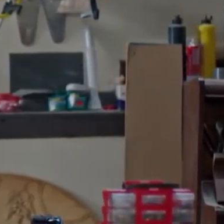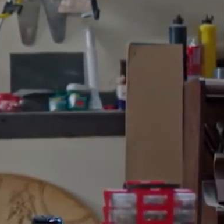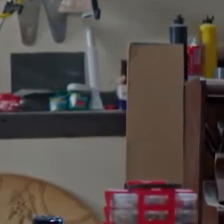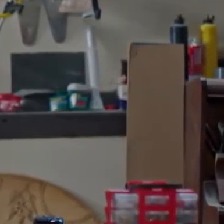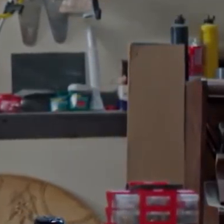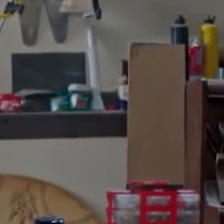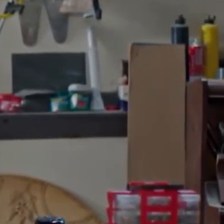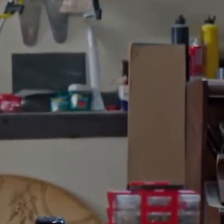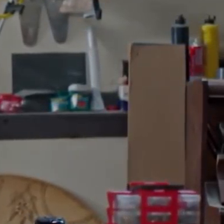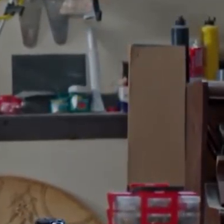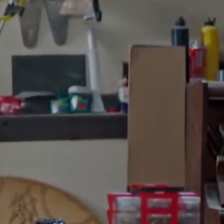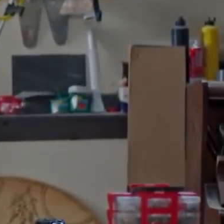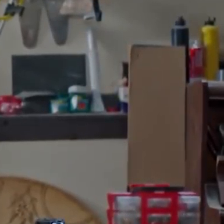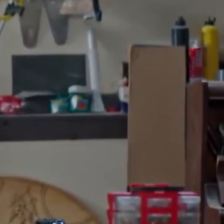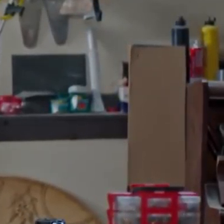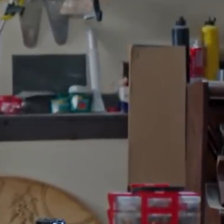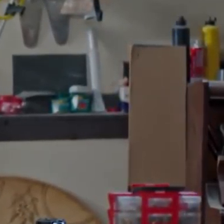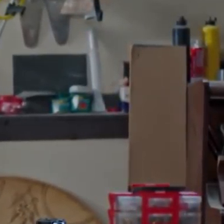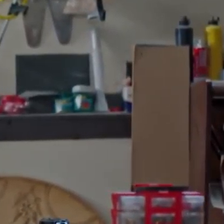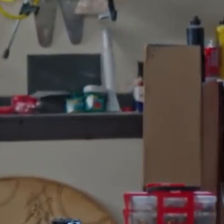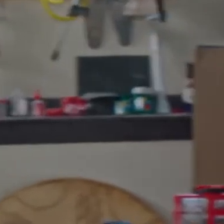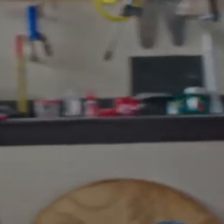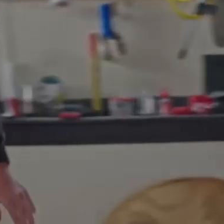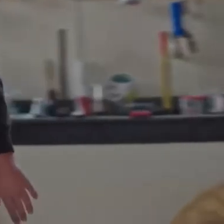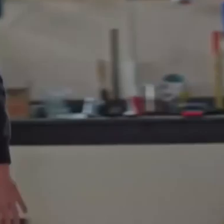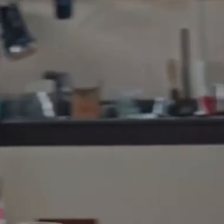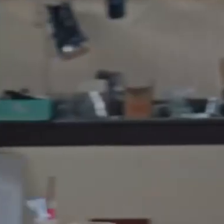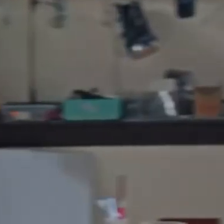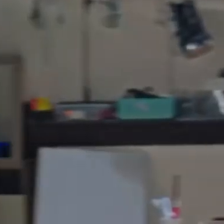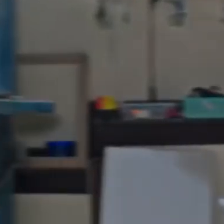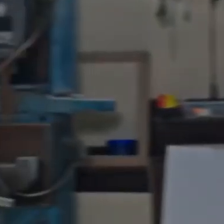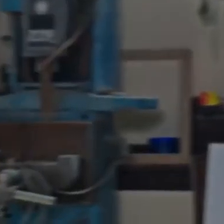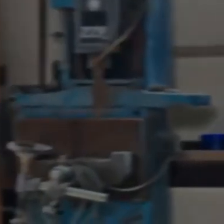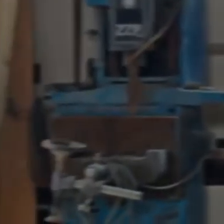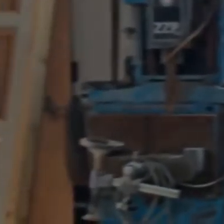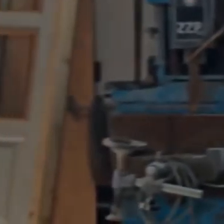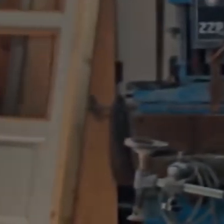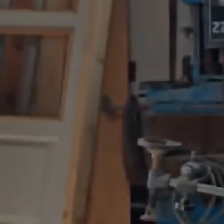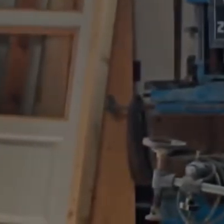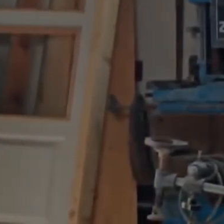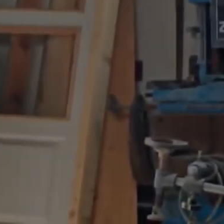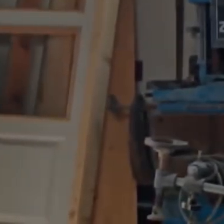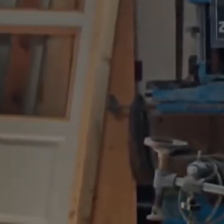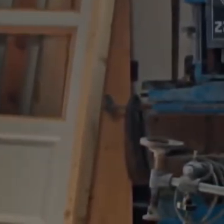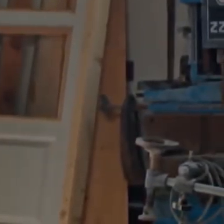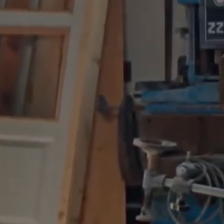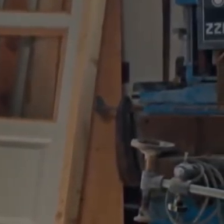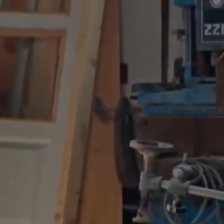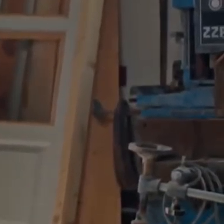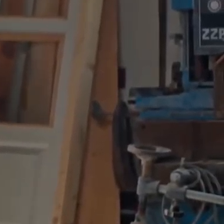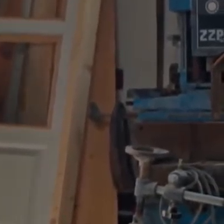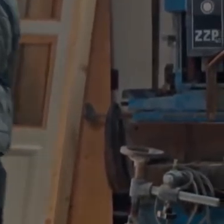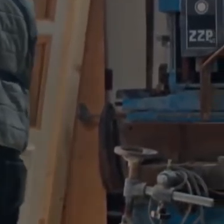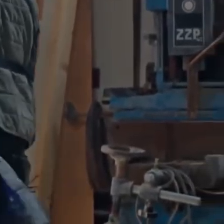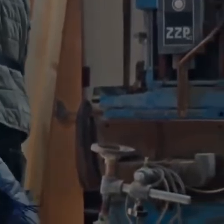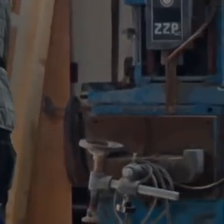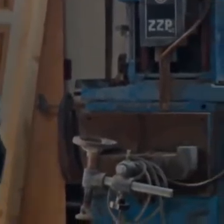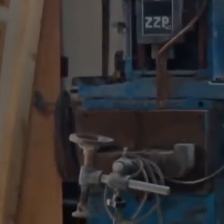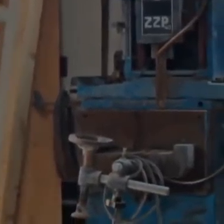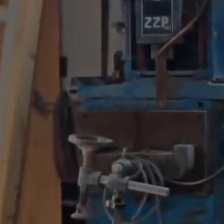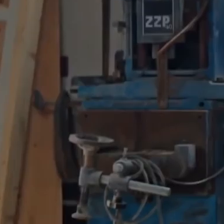bir kazak, asker yeşili yelek ve koyu renk kadife pantolon. Bir şeye karar vermiş gibi aniden hareketlendi. Kapı arkasındaki